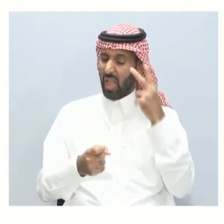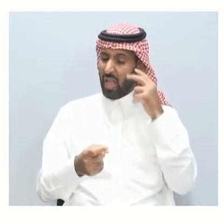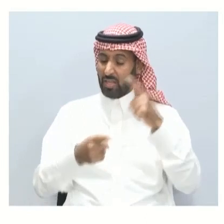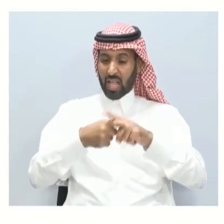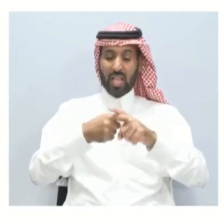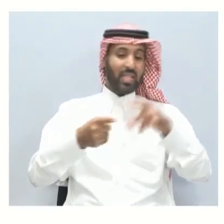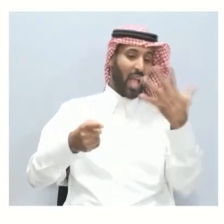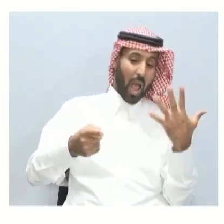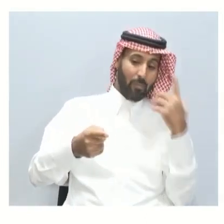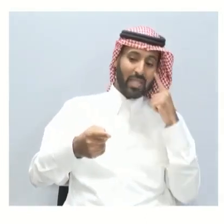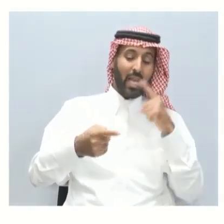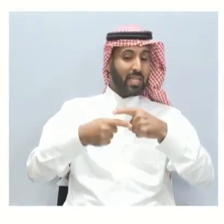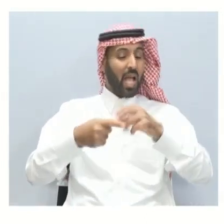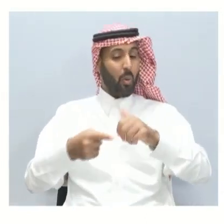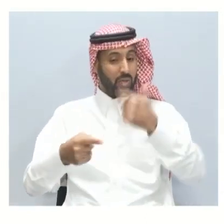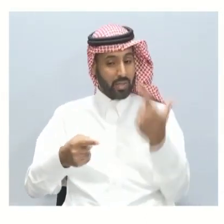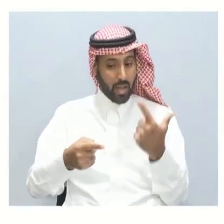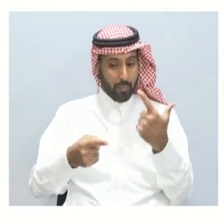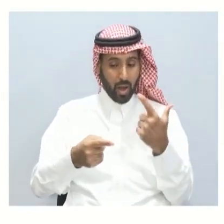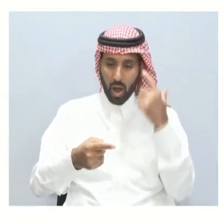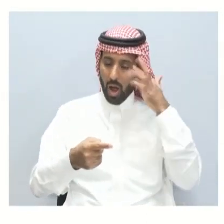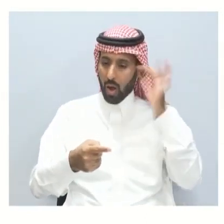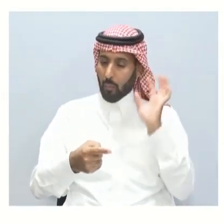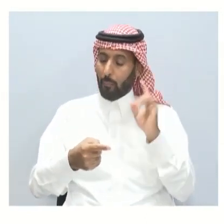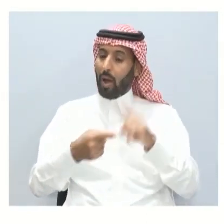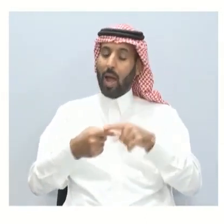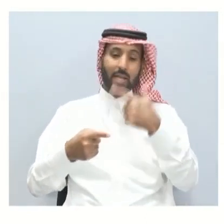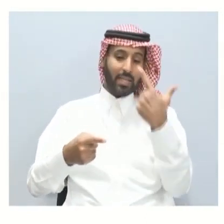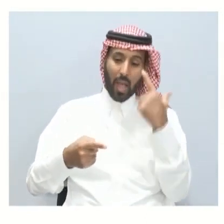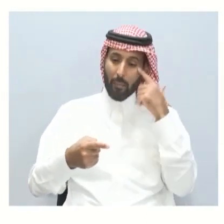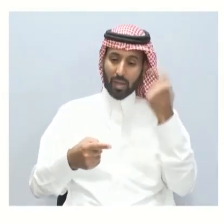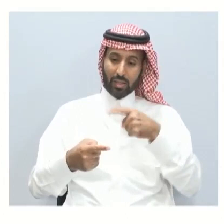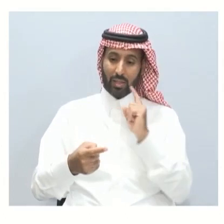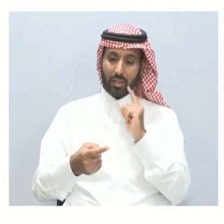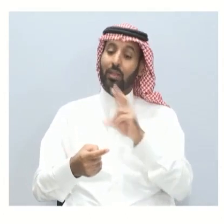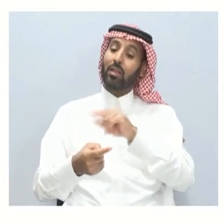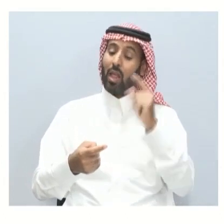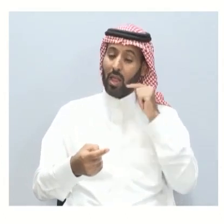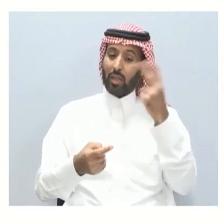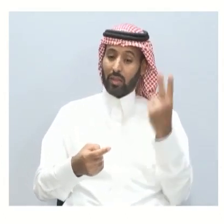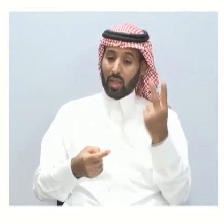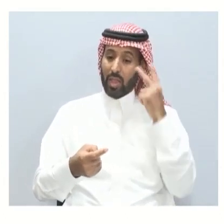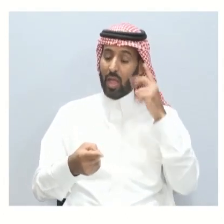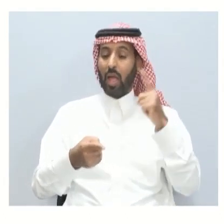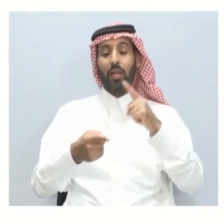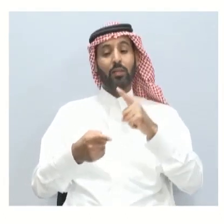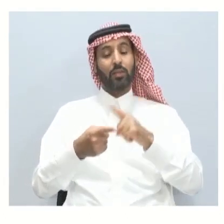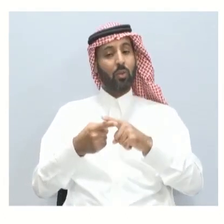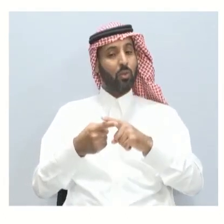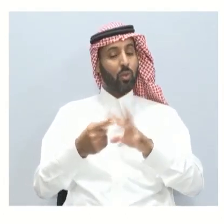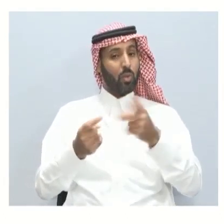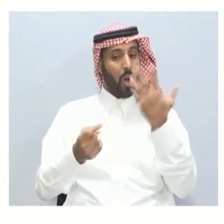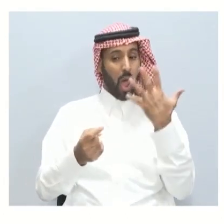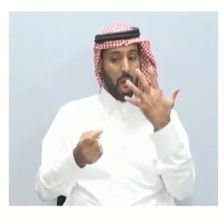يساوي سبعه او ممكن ان نكتبها السابعه عشر نفس الشيء هنا 52 لا انظر